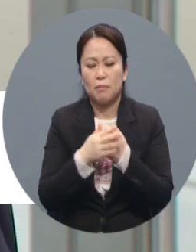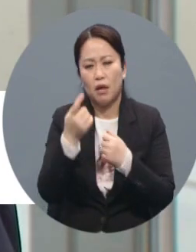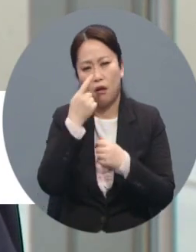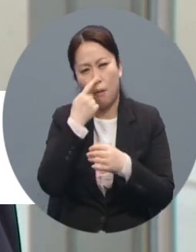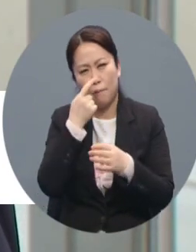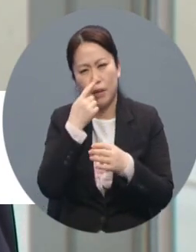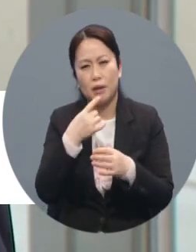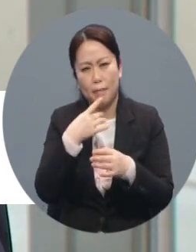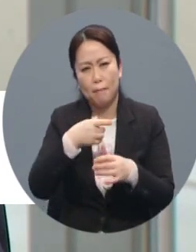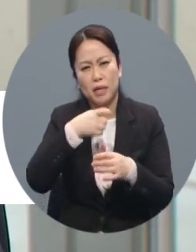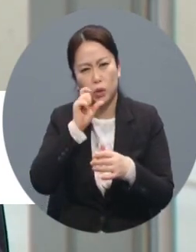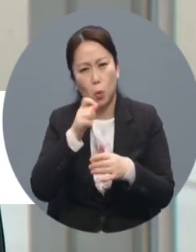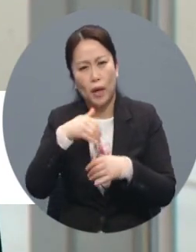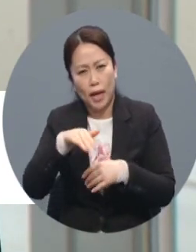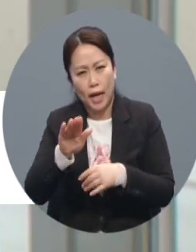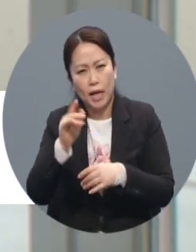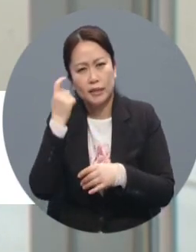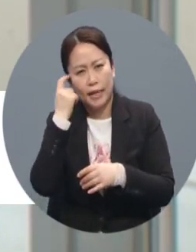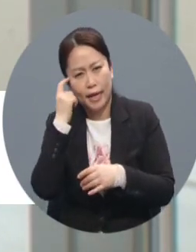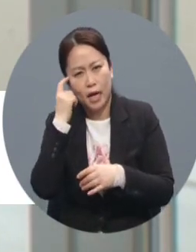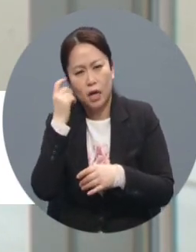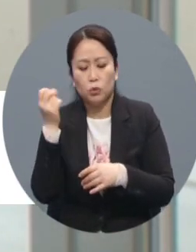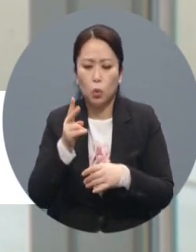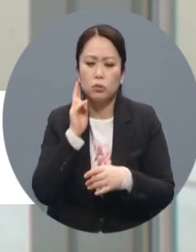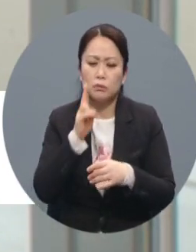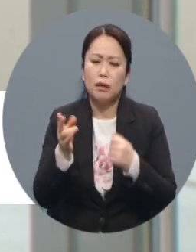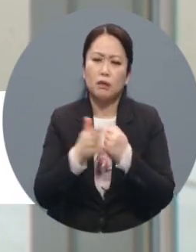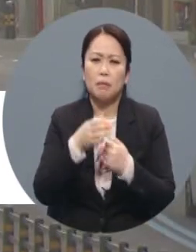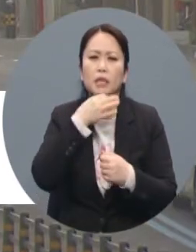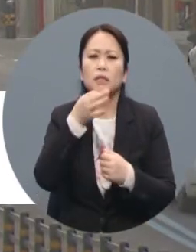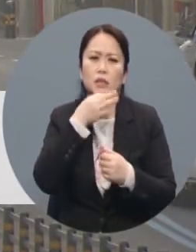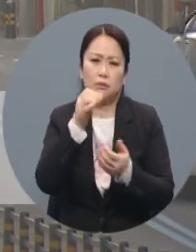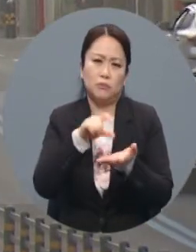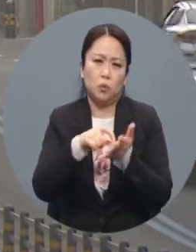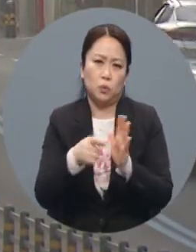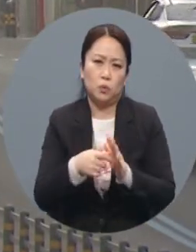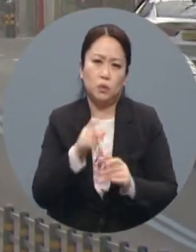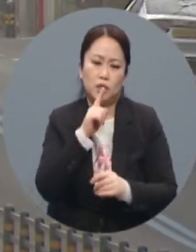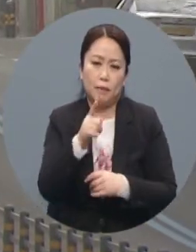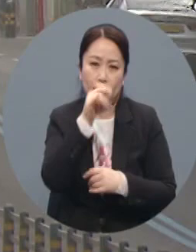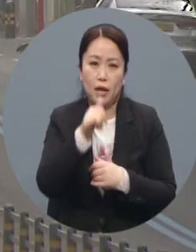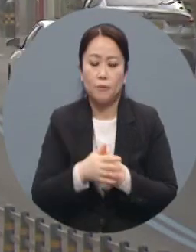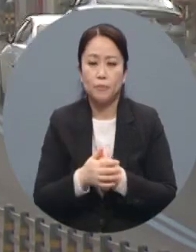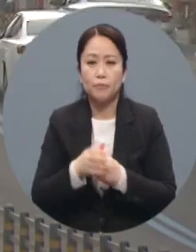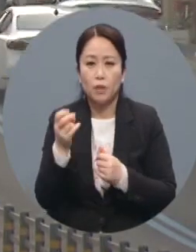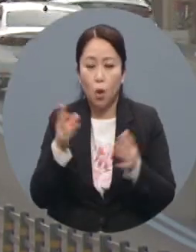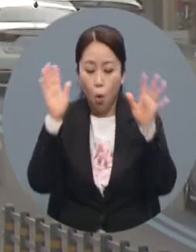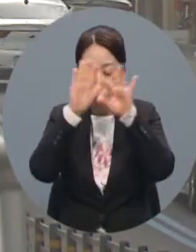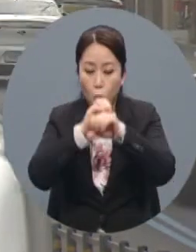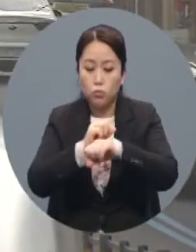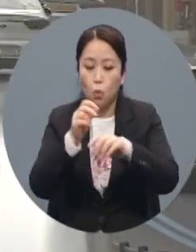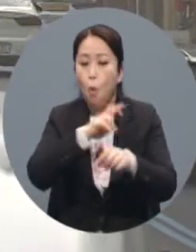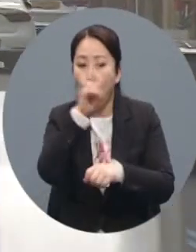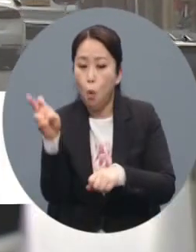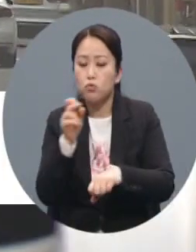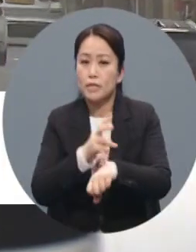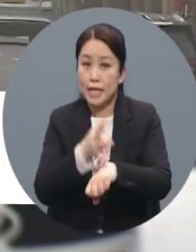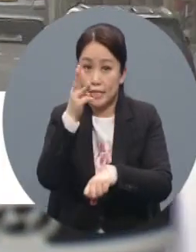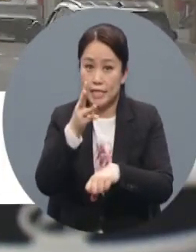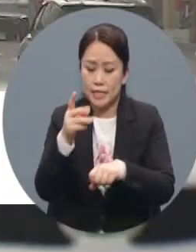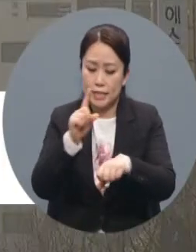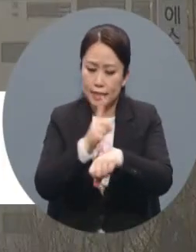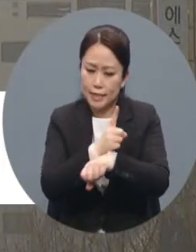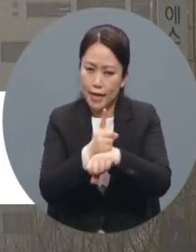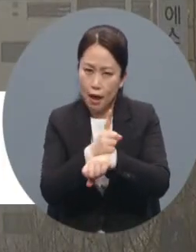싶어서 조금 뭐 심해가 기침이 나올 정도네요, 오늘은. 부산은 오후 3시 시간당 평균